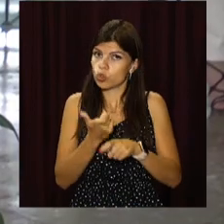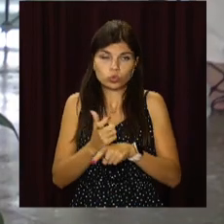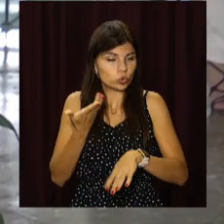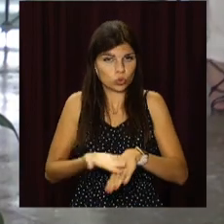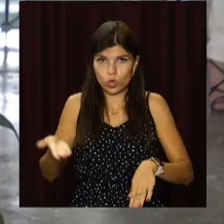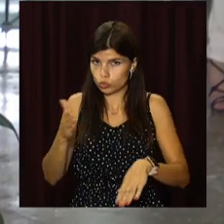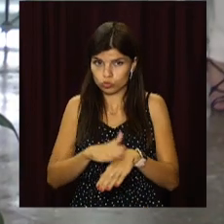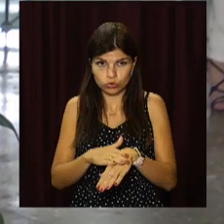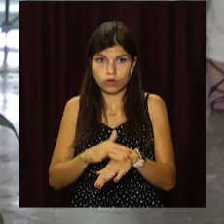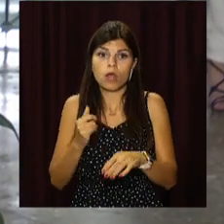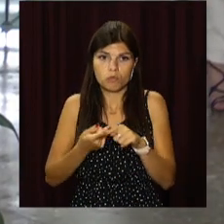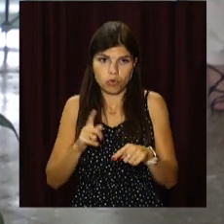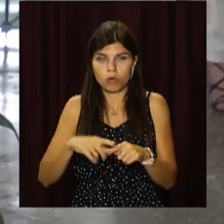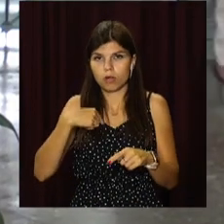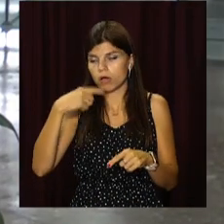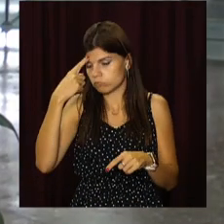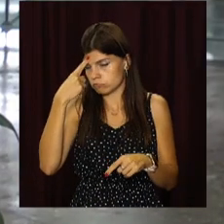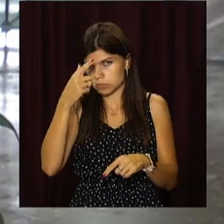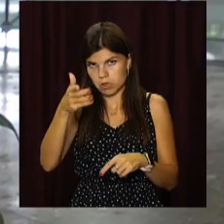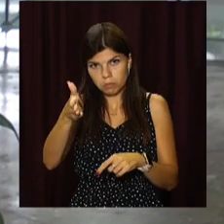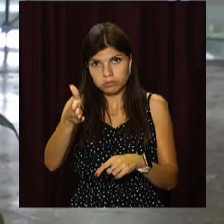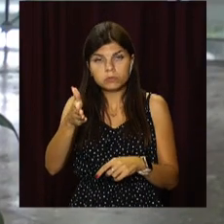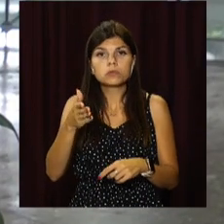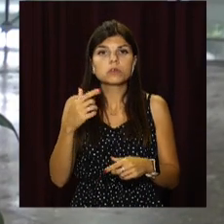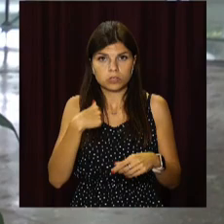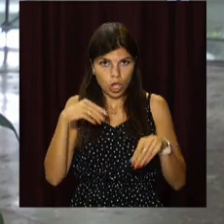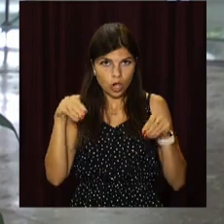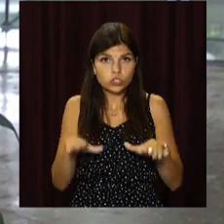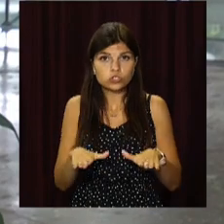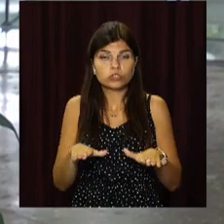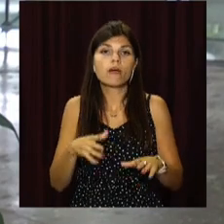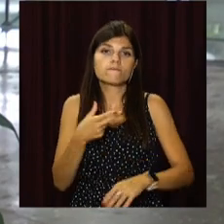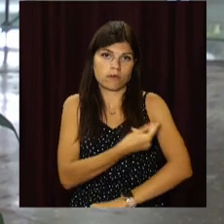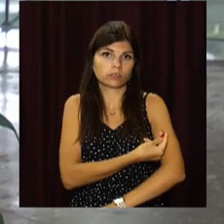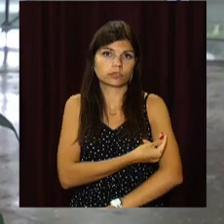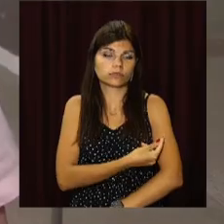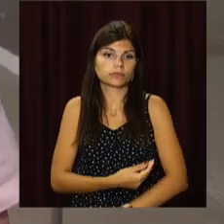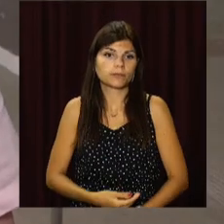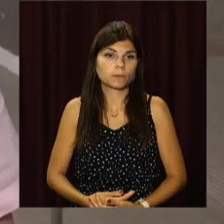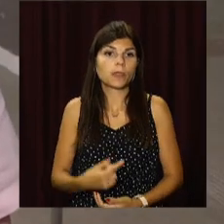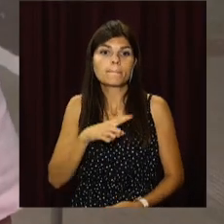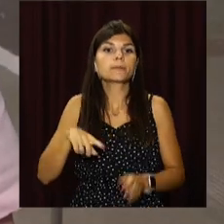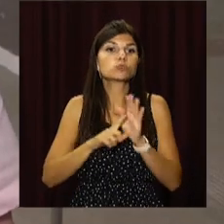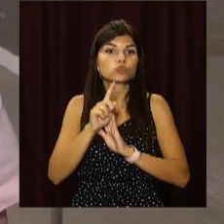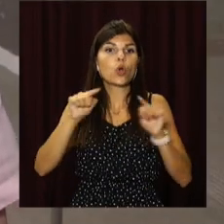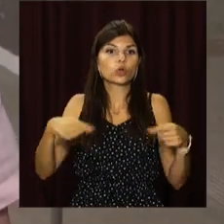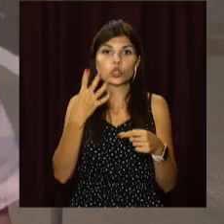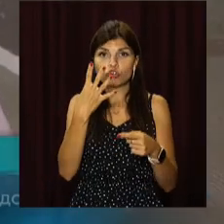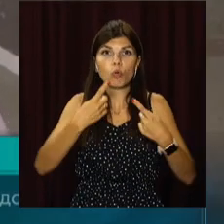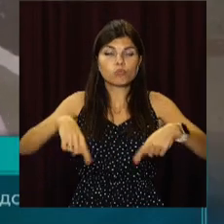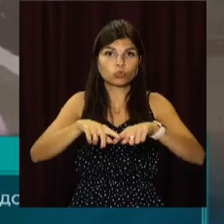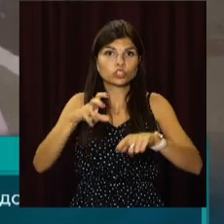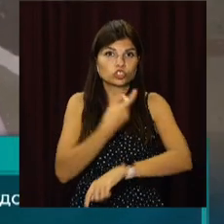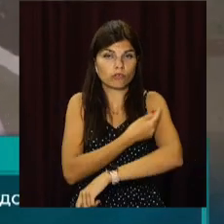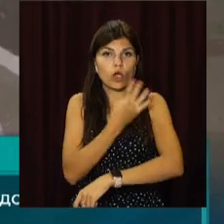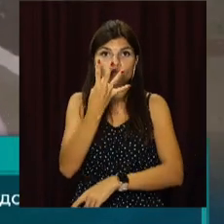тяжко. І тому я свідомо сьогодні прийняла рішення вакцинуватися. Ми спочатку організували 4 пункти щеплення